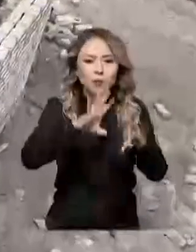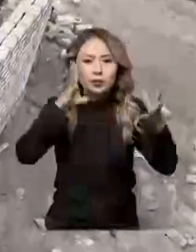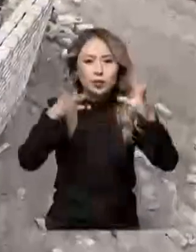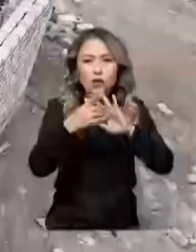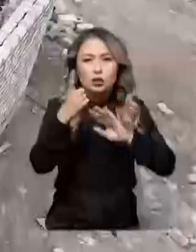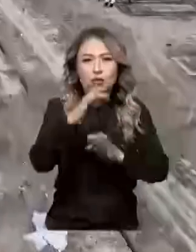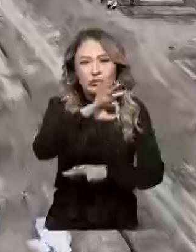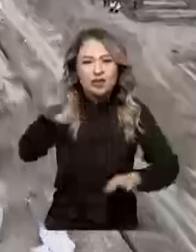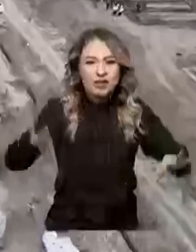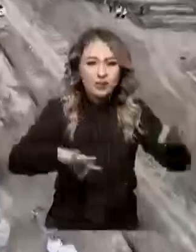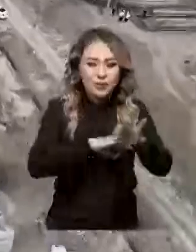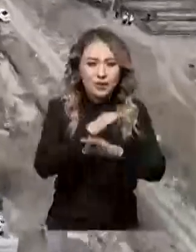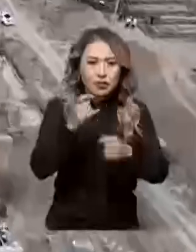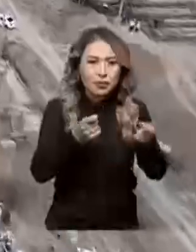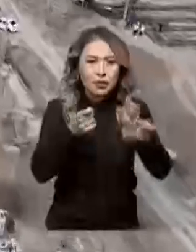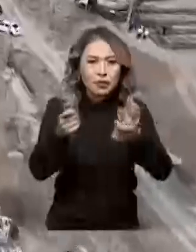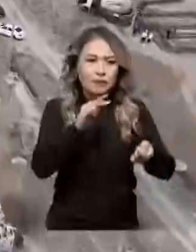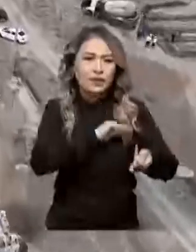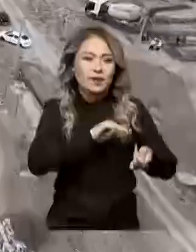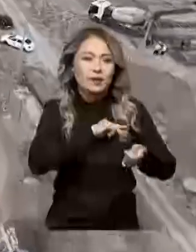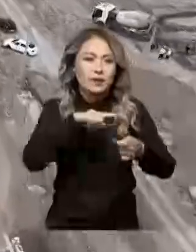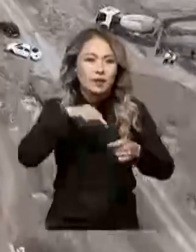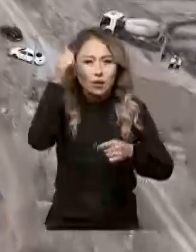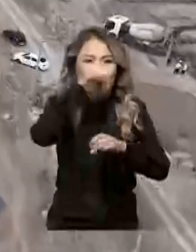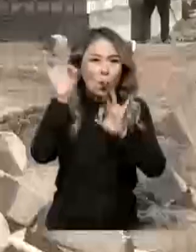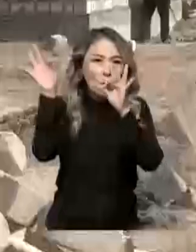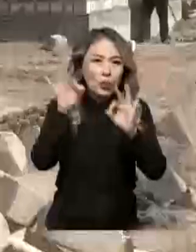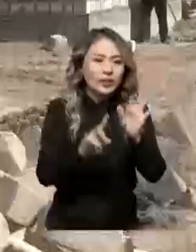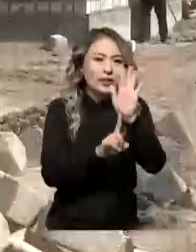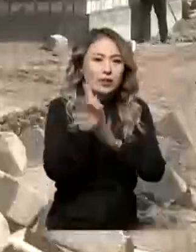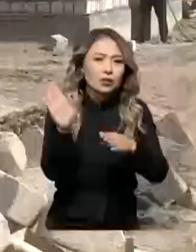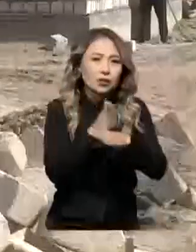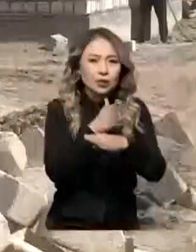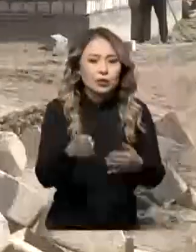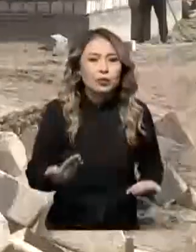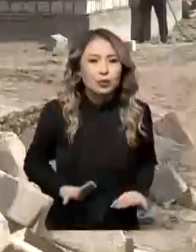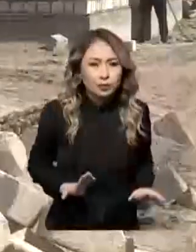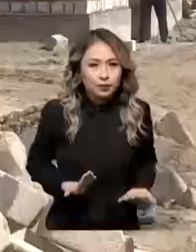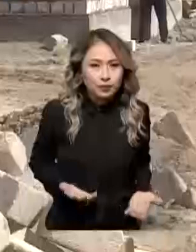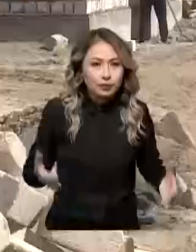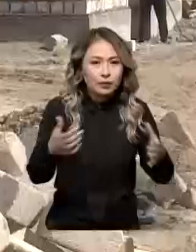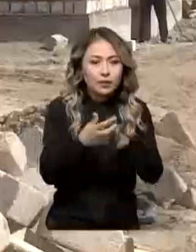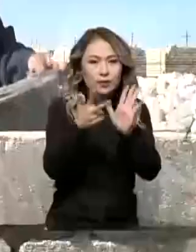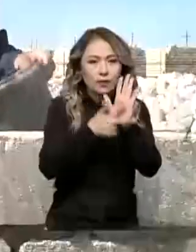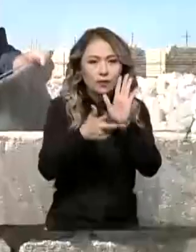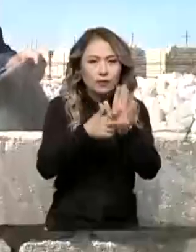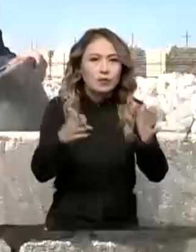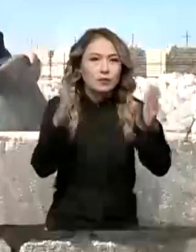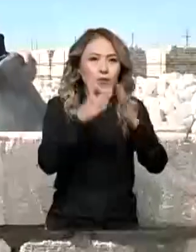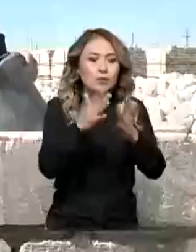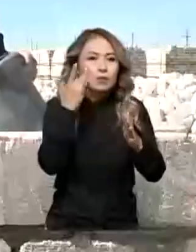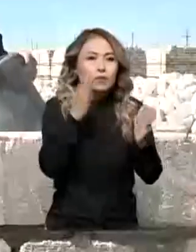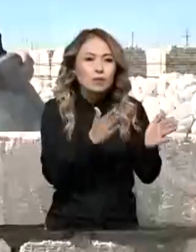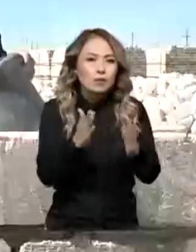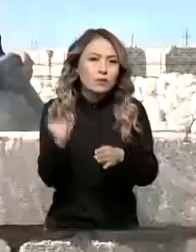шаршы метр. Атқарушы биліктің шешімімен биыл күзге дейін Құлсары қаласынан 100 жеке тұрғын үй салу жоспарланған болатын. Қазір 80 үйдің құрылысы қатарынан жүріп